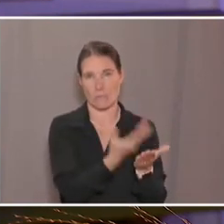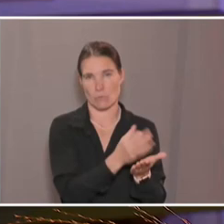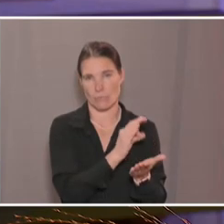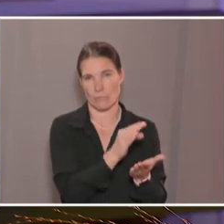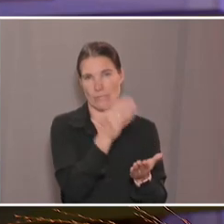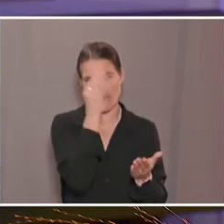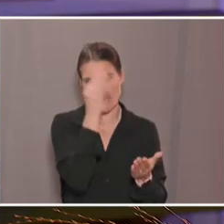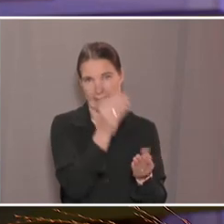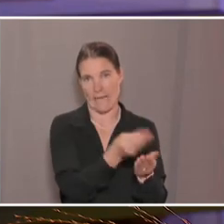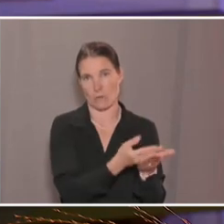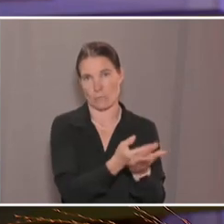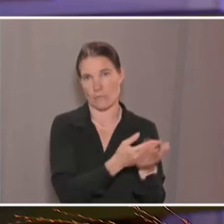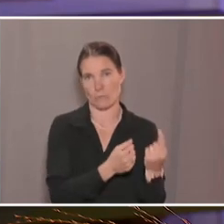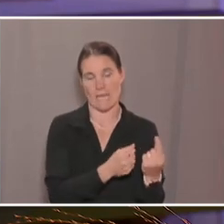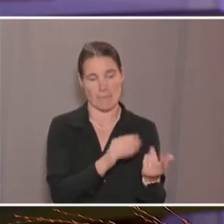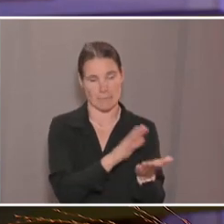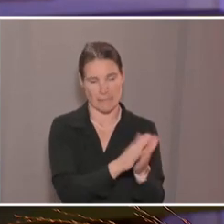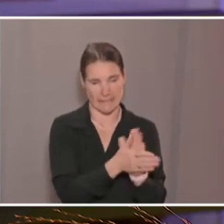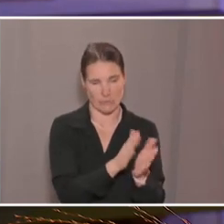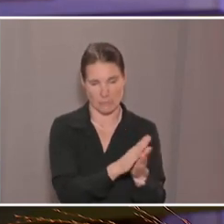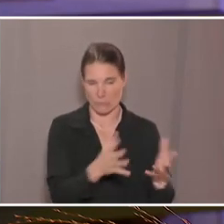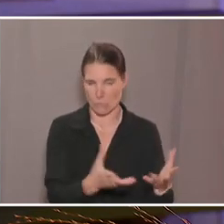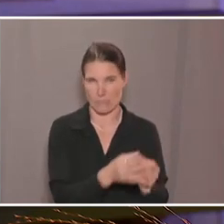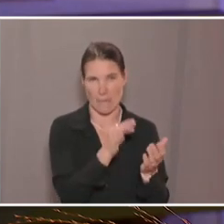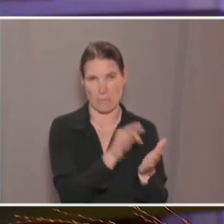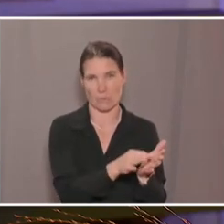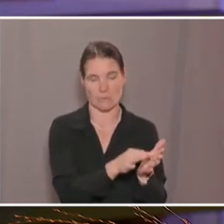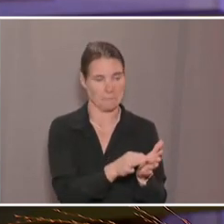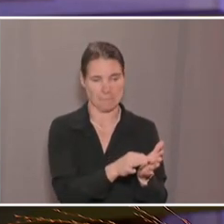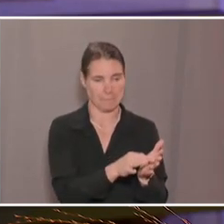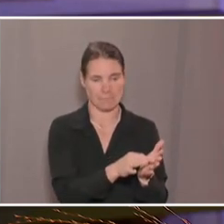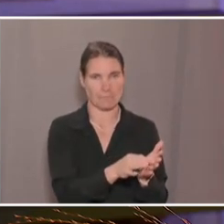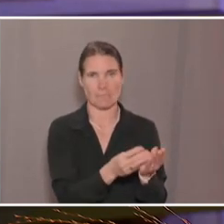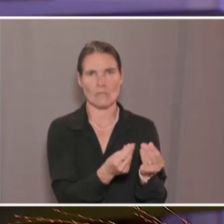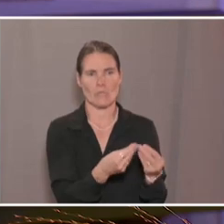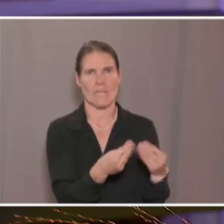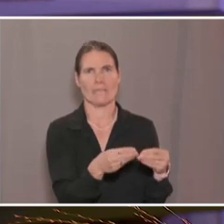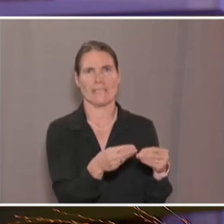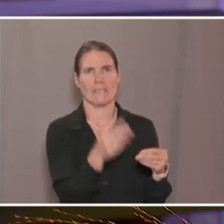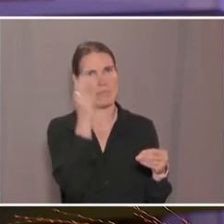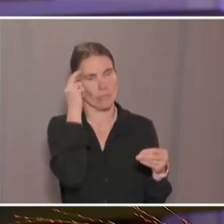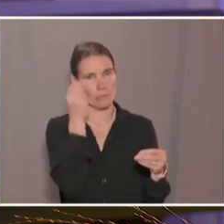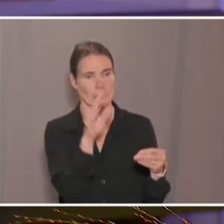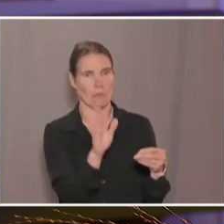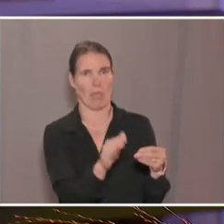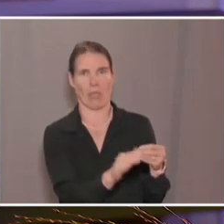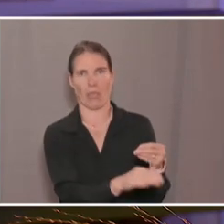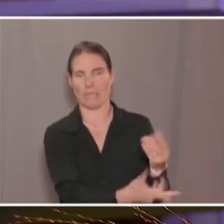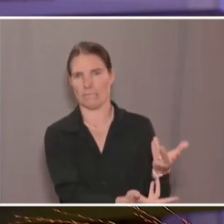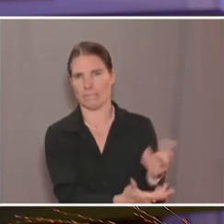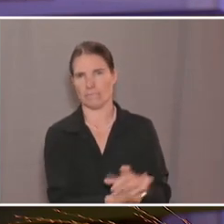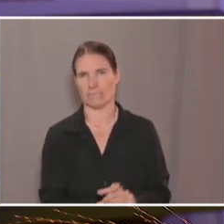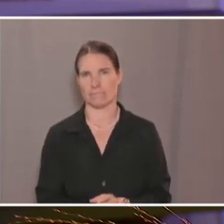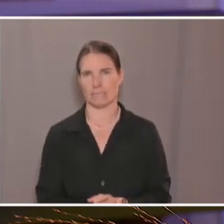Landschulpraktikum, doch mit einem derartigen Schwerpunkt sah man sich nun wirklich abqualifiziert. Die Abwehr verlief